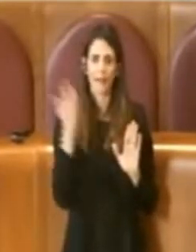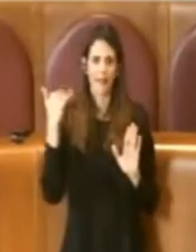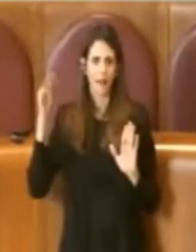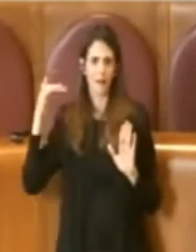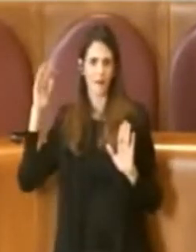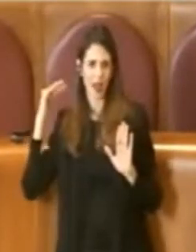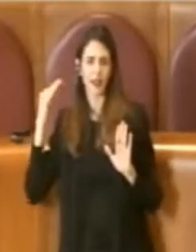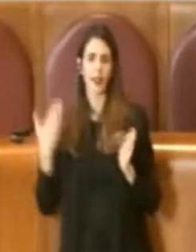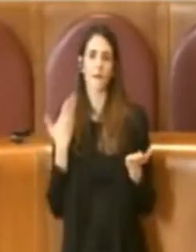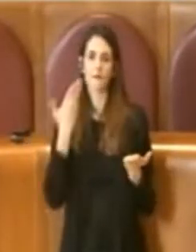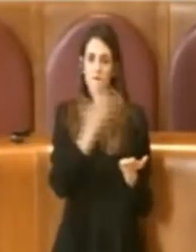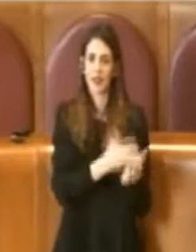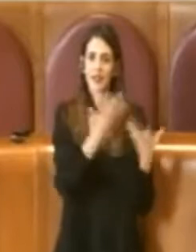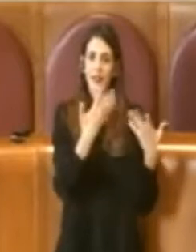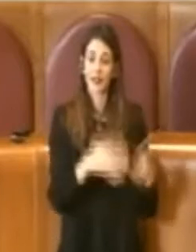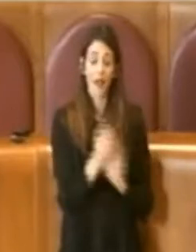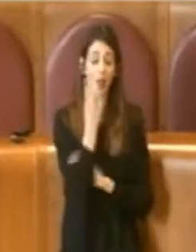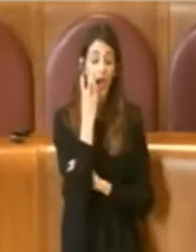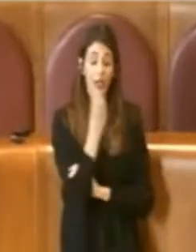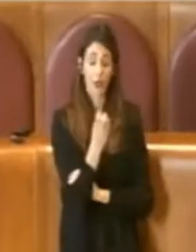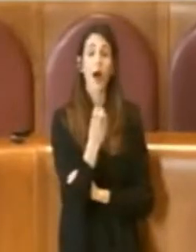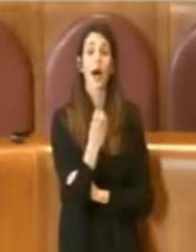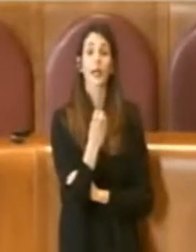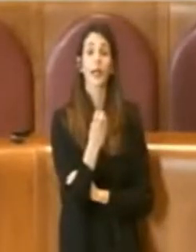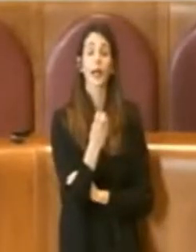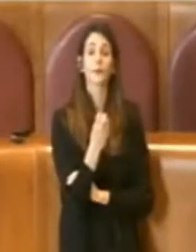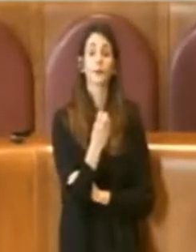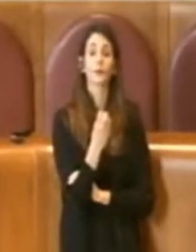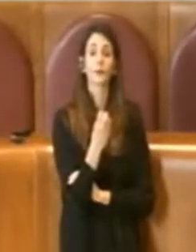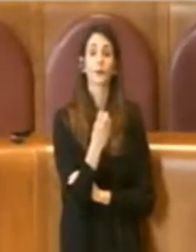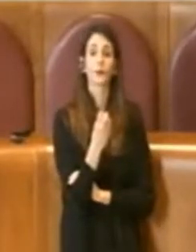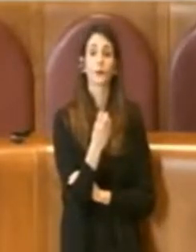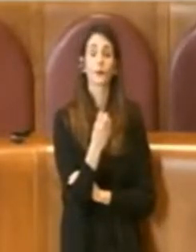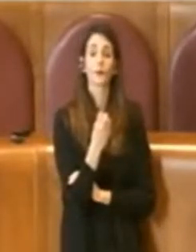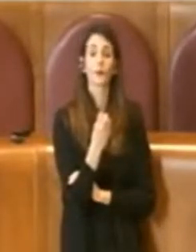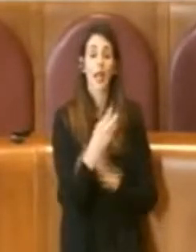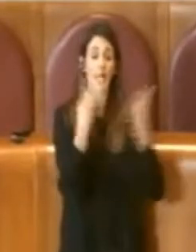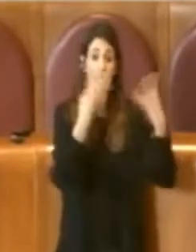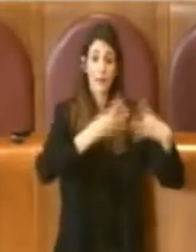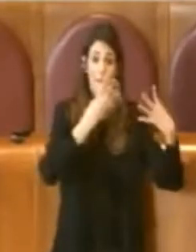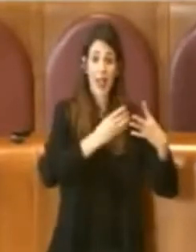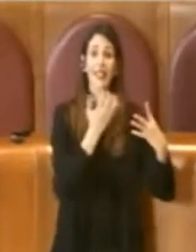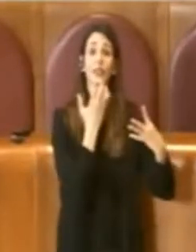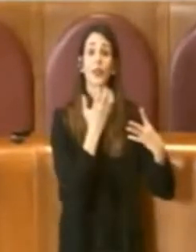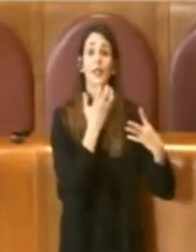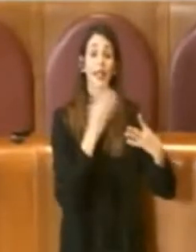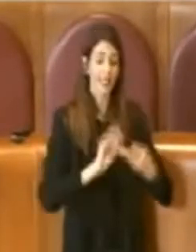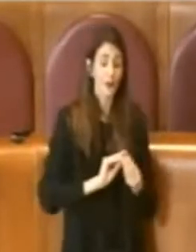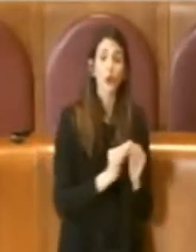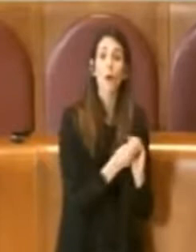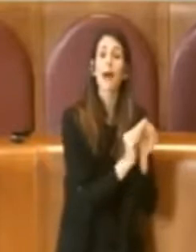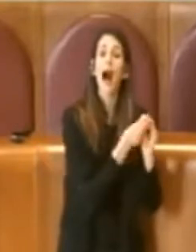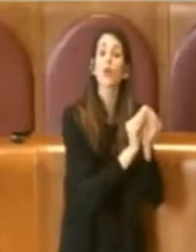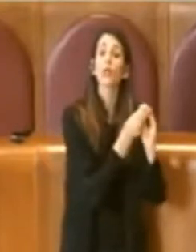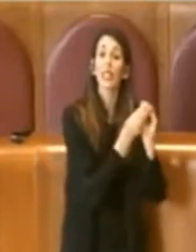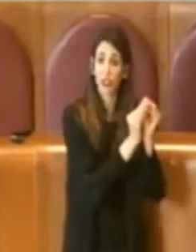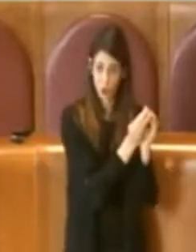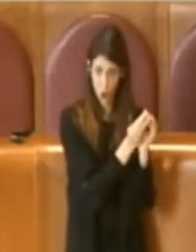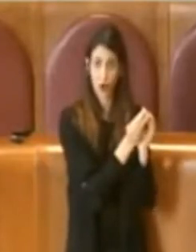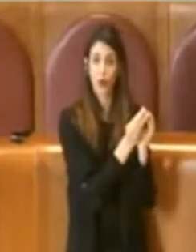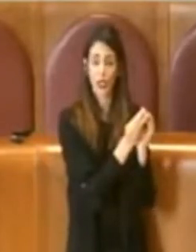dall'opposizione riguarda proprio il ripristino e il funzionamento degli impianti di riscaldamento dell'immobile di via Vasco de